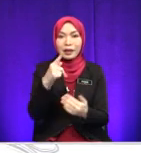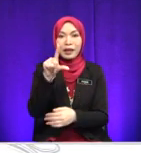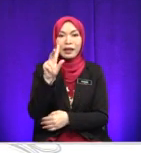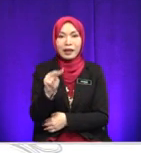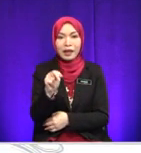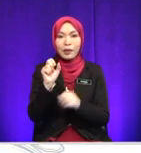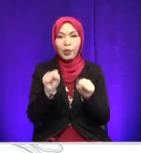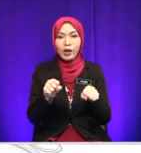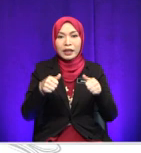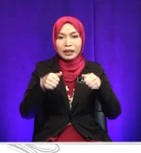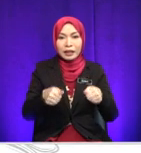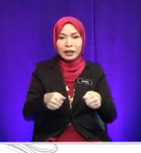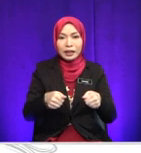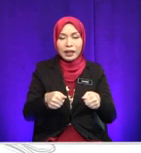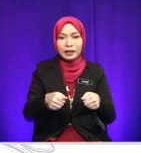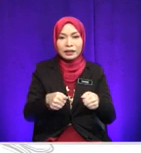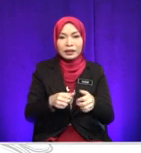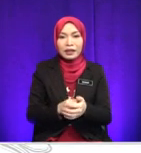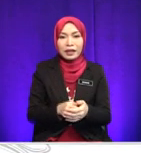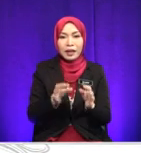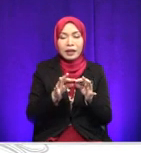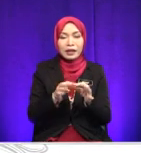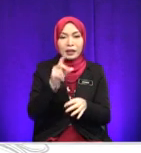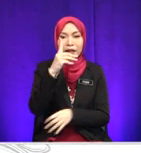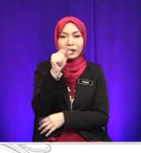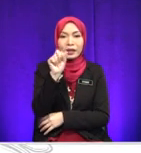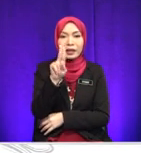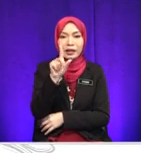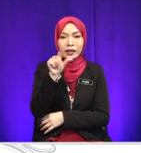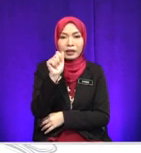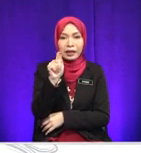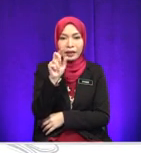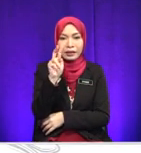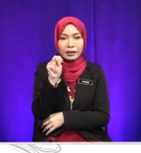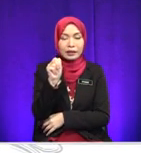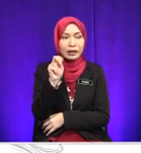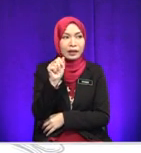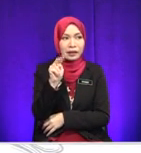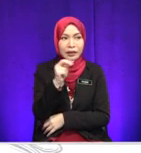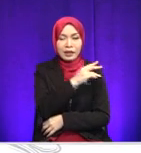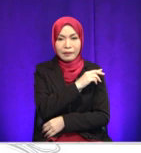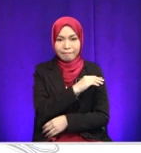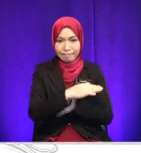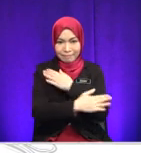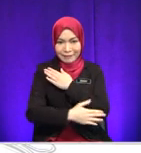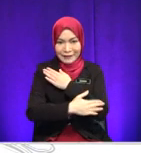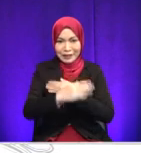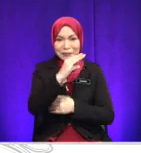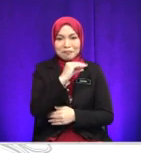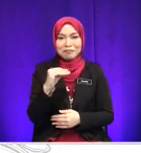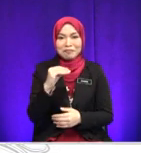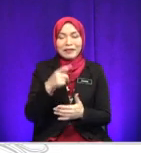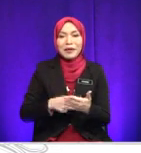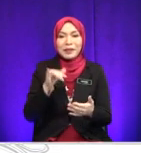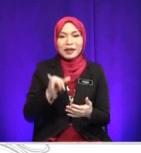mengekalkan kedaulatan negara? Yang kedua, apakah peluang pekerjaan yang ditawarkan oleh Kementerian Luar Negeri? Itu sahaja,